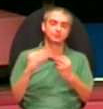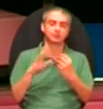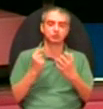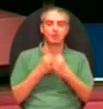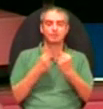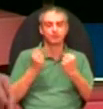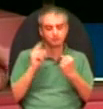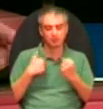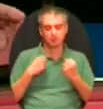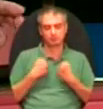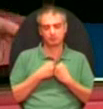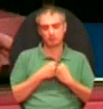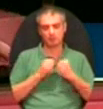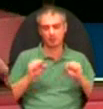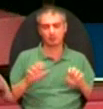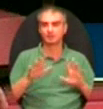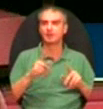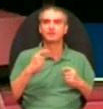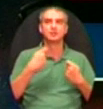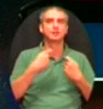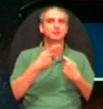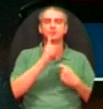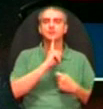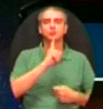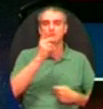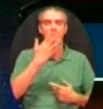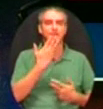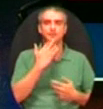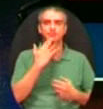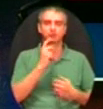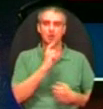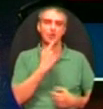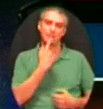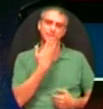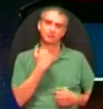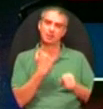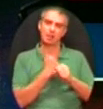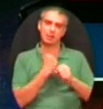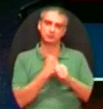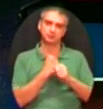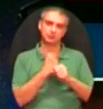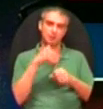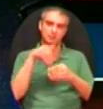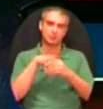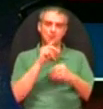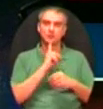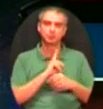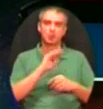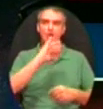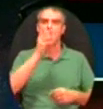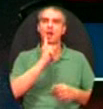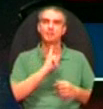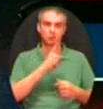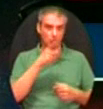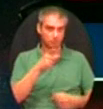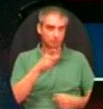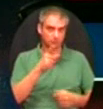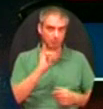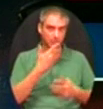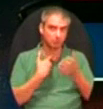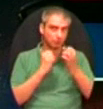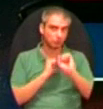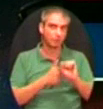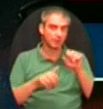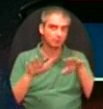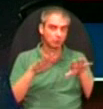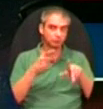במתח, צריך להתגבר עליו. בנושא הסורי והפעולות של ישראל, מיוחסות לישראל בסוריה, ברמת הגולן, אתה תומך